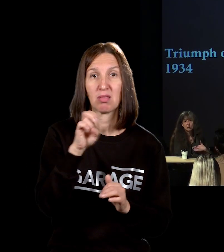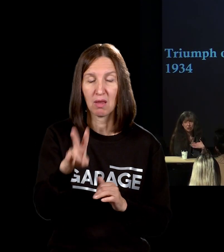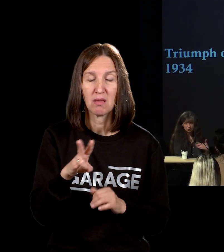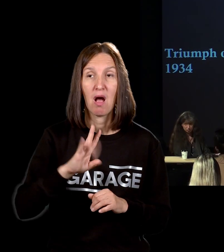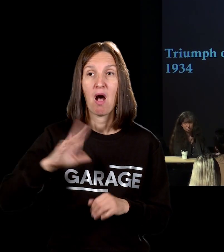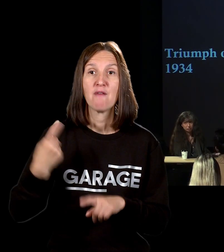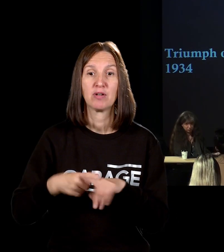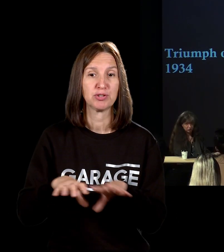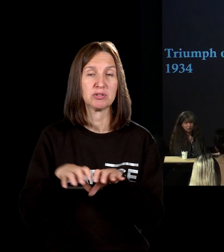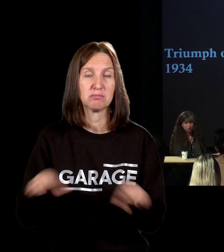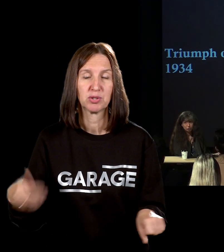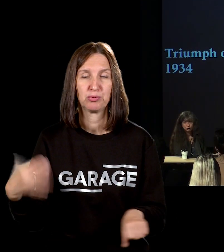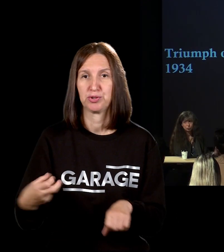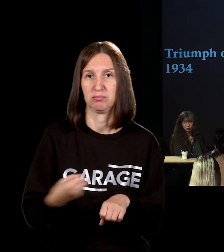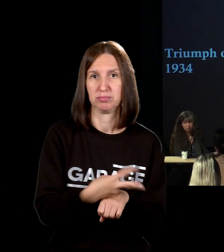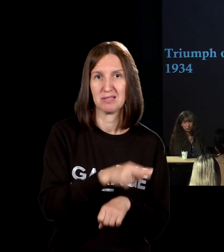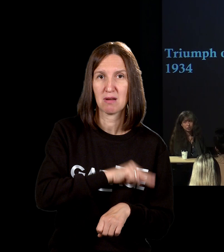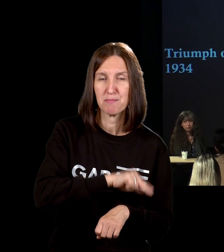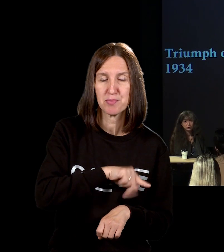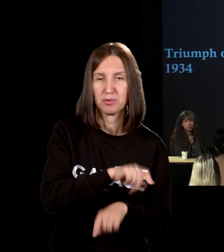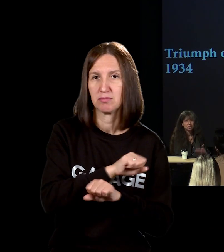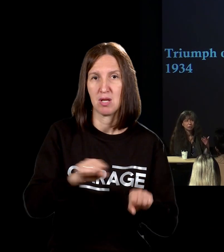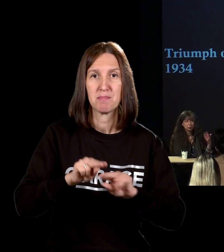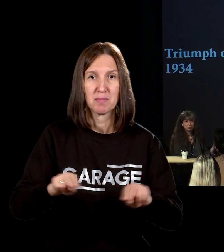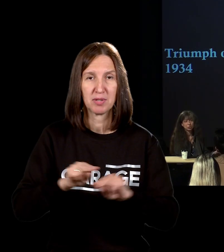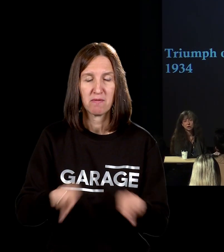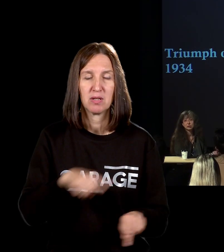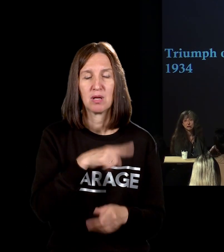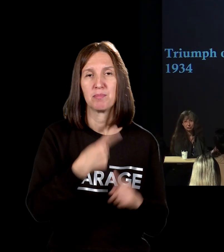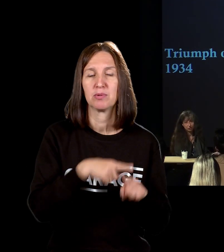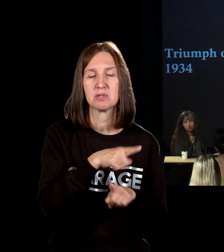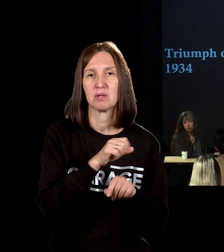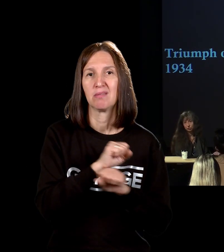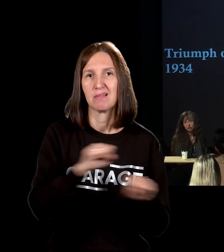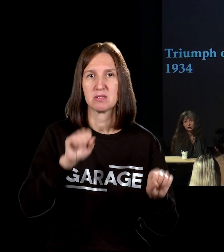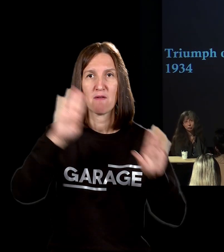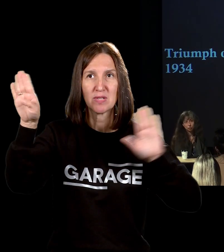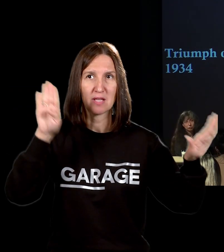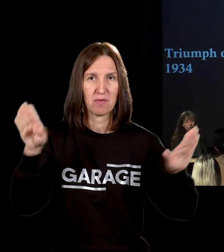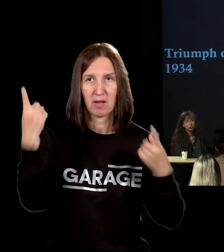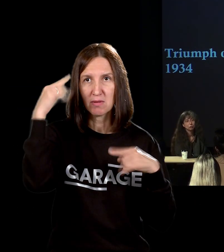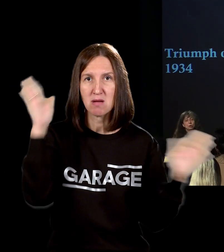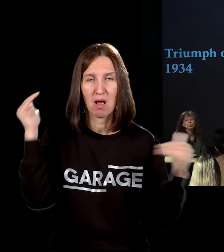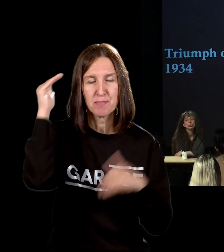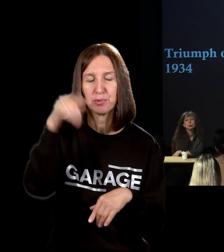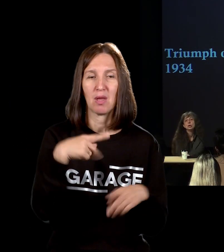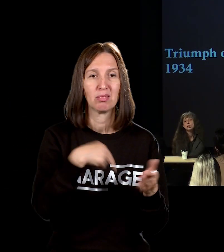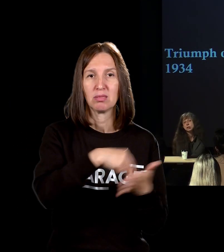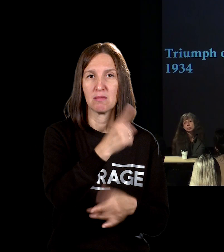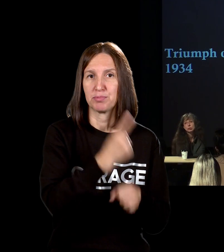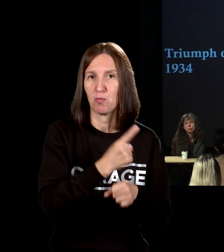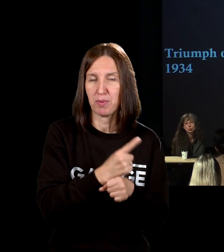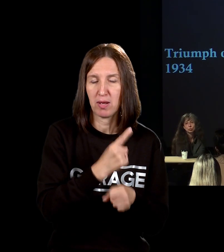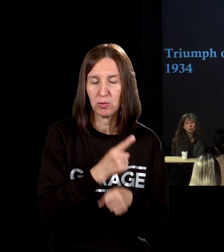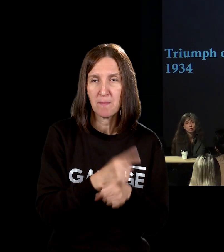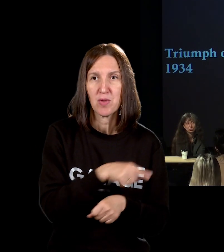его выгоняют, он не может преподавать, его работы, естественно, не выставляются и не покупаются, он не может